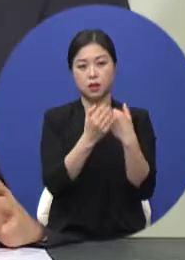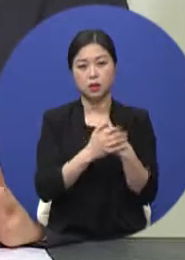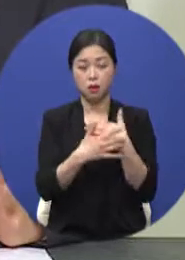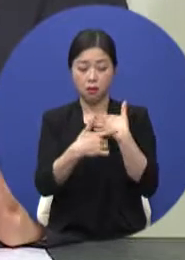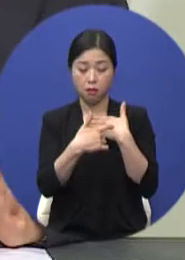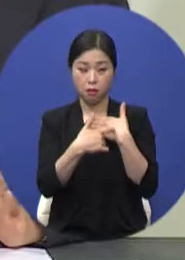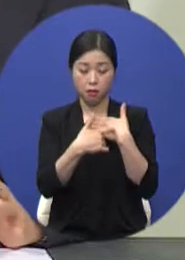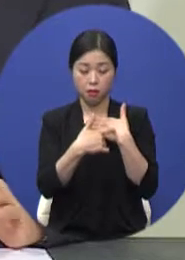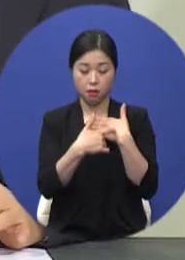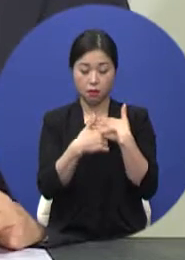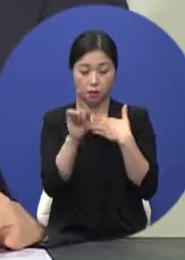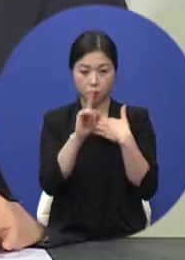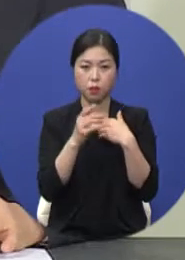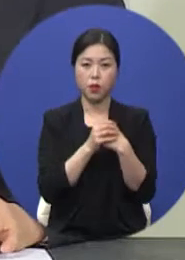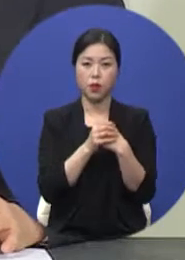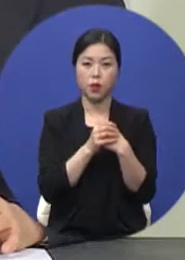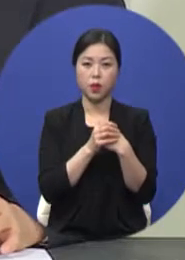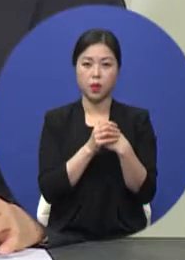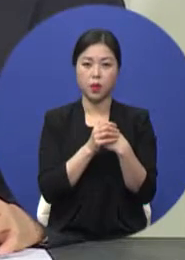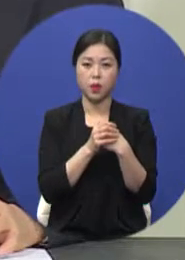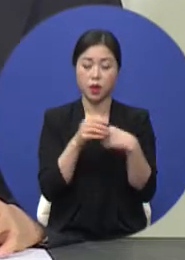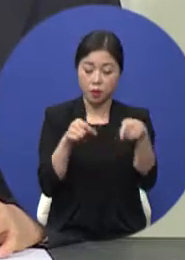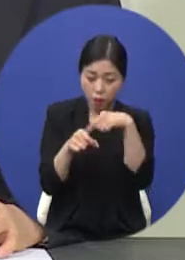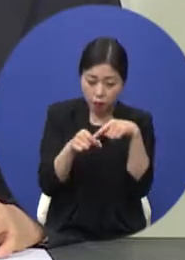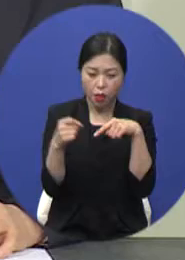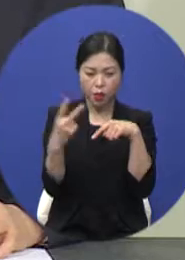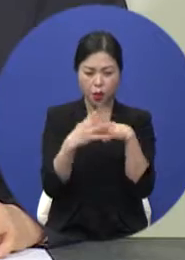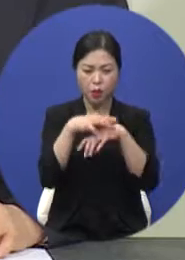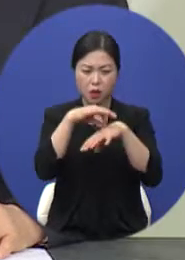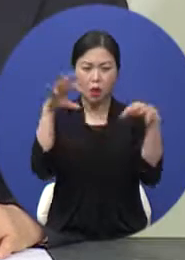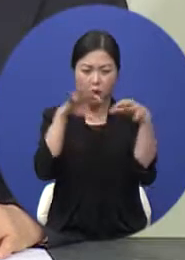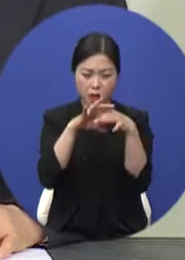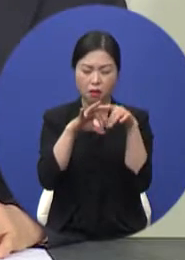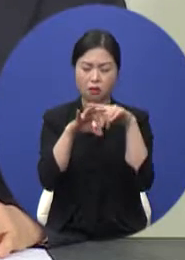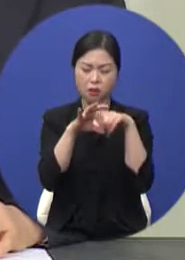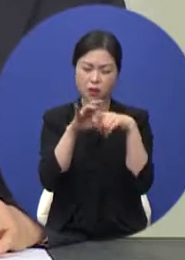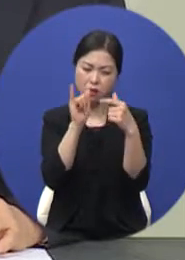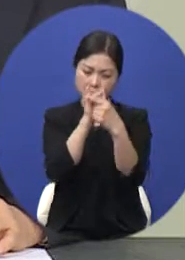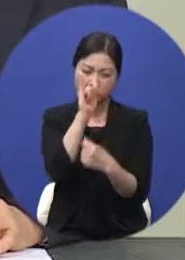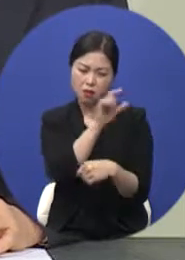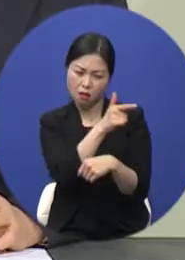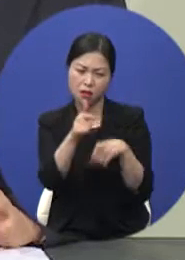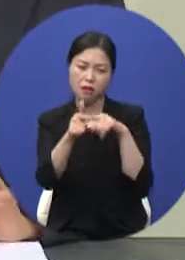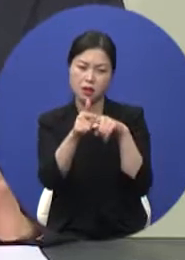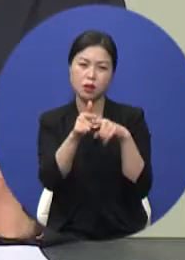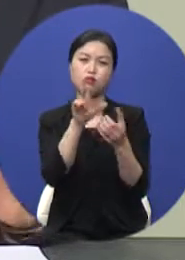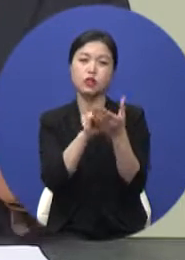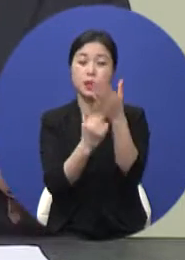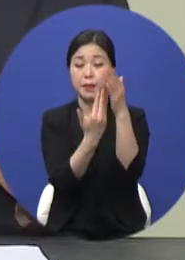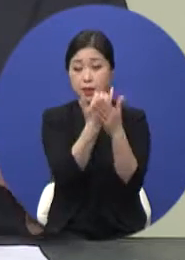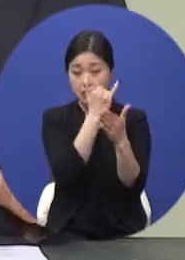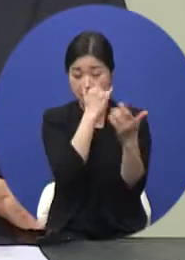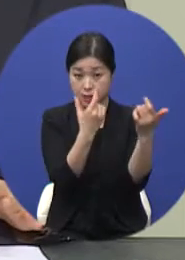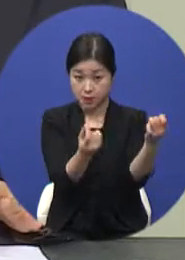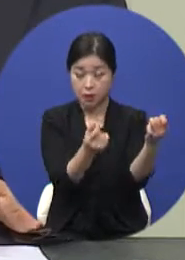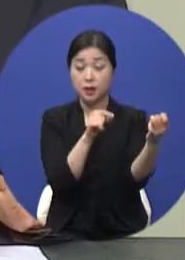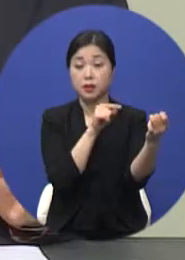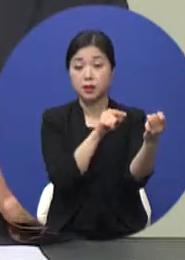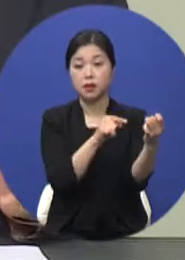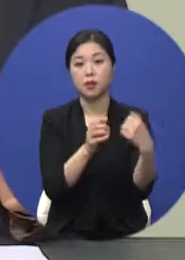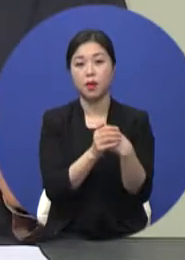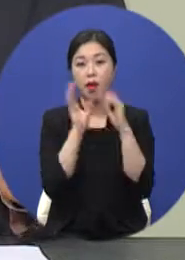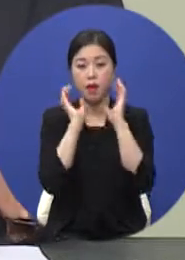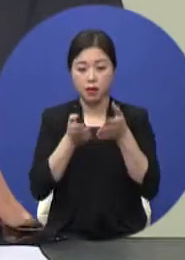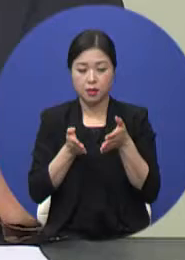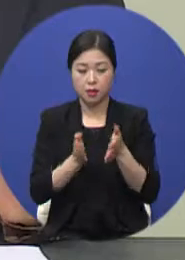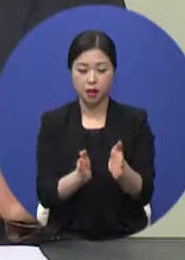외음부나 아니면은 그 성을 담당하는 그 기관들이 많이 망가지고 있는 경우도 많아요. 그런 경우에는 이제 본인도 왠지 그